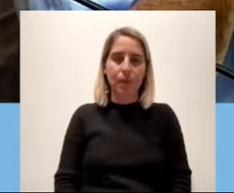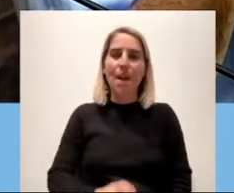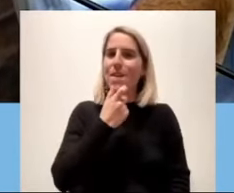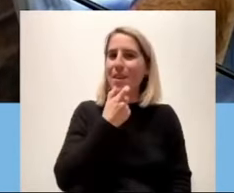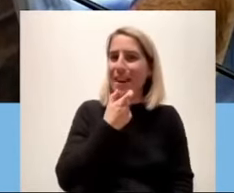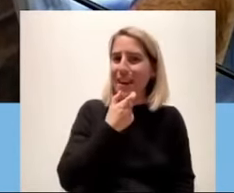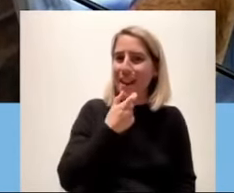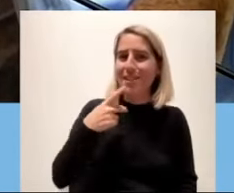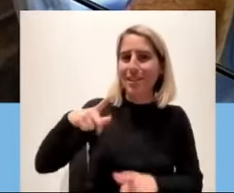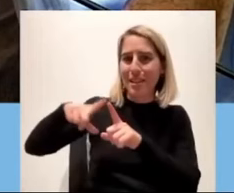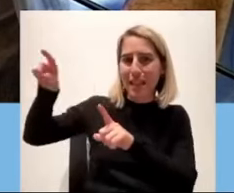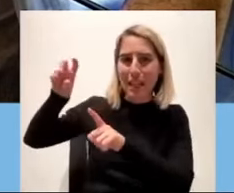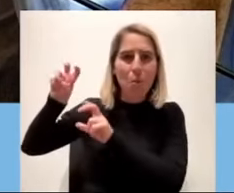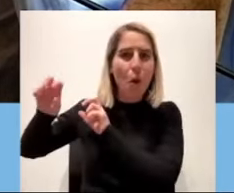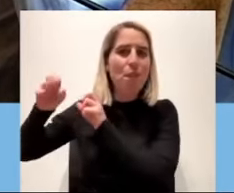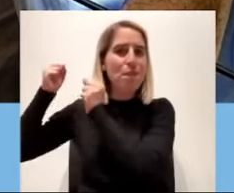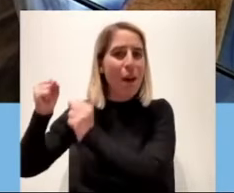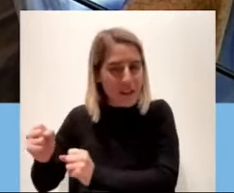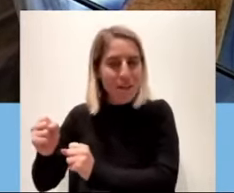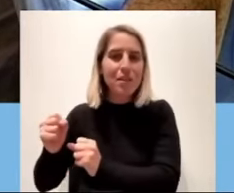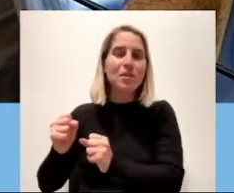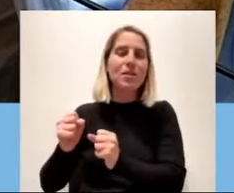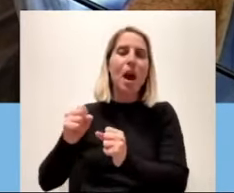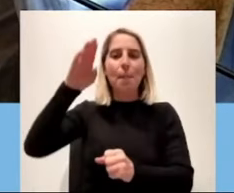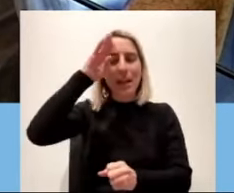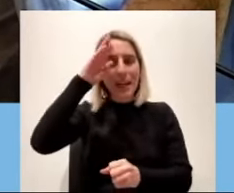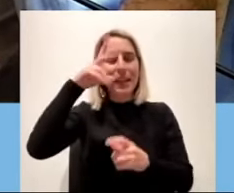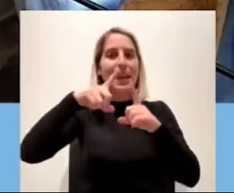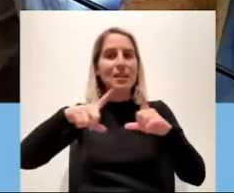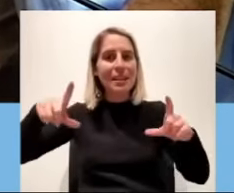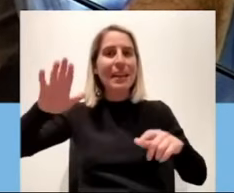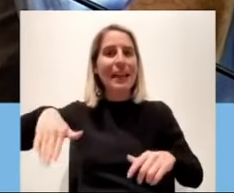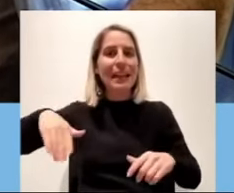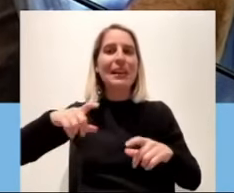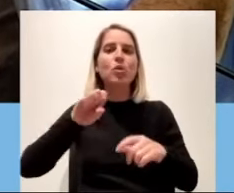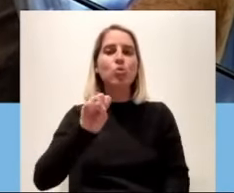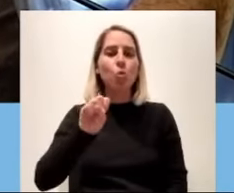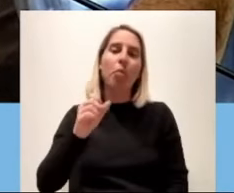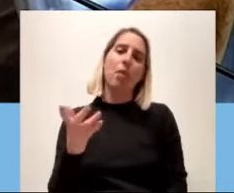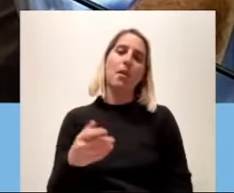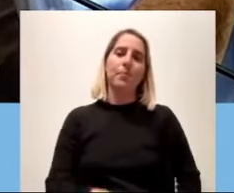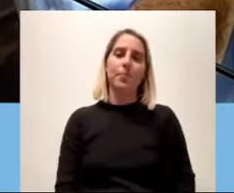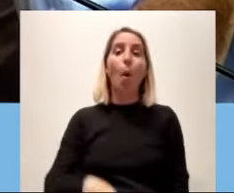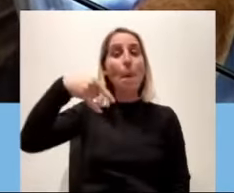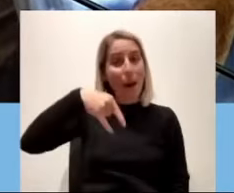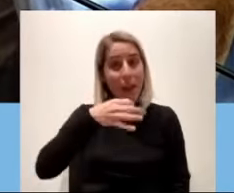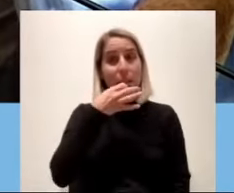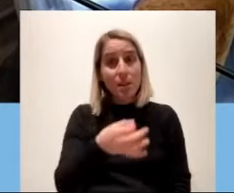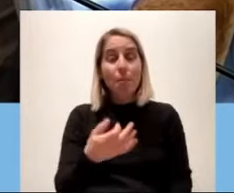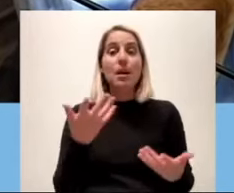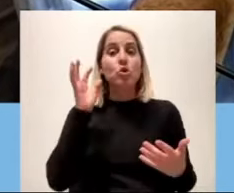λέγοντας. Εμείς λέμε, πρότεινε ο κύριος Παπαδάκης με ένα σκεπτικό ότι για να υπάρχει ένα